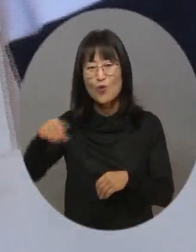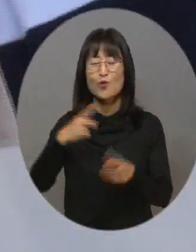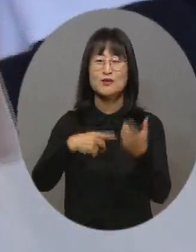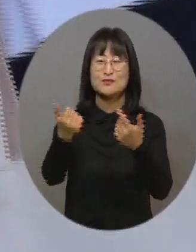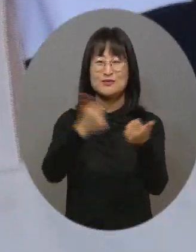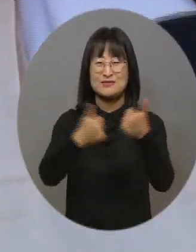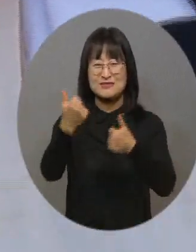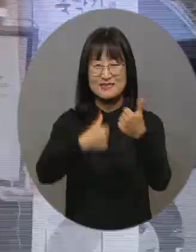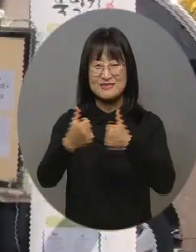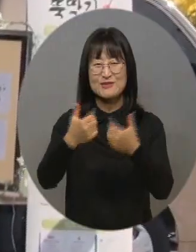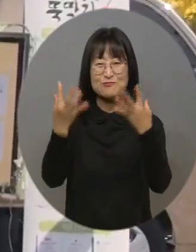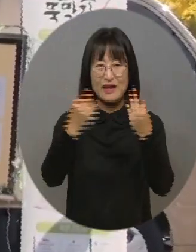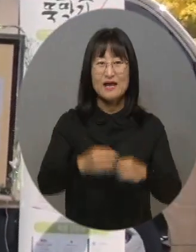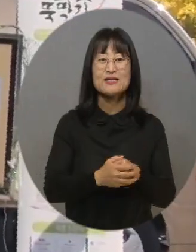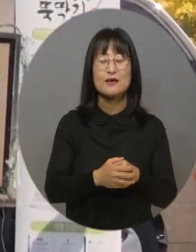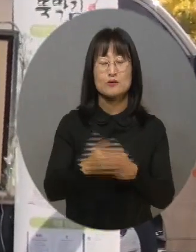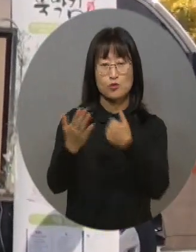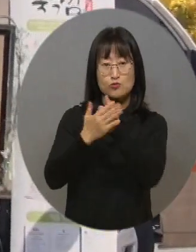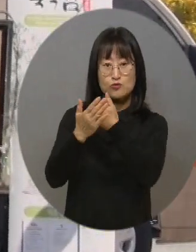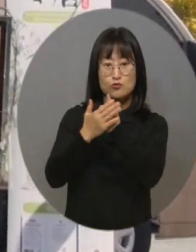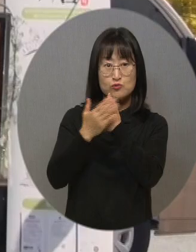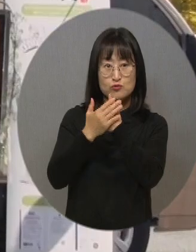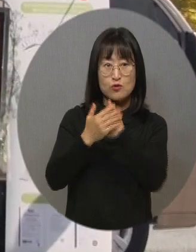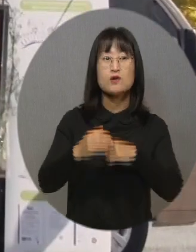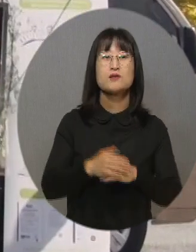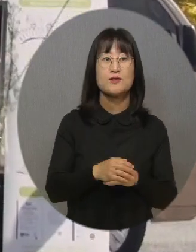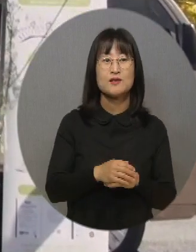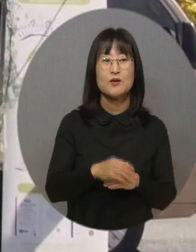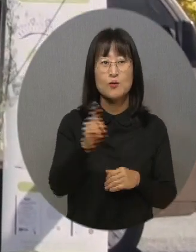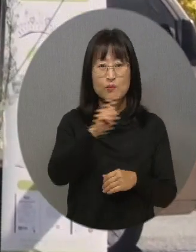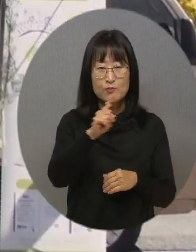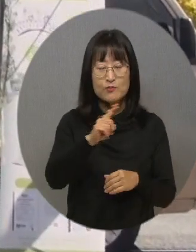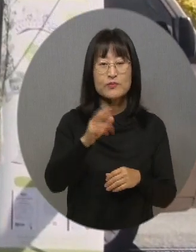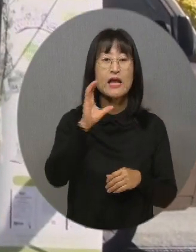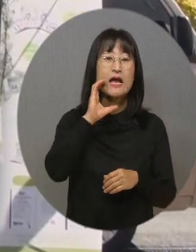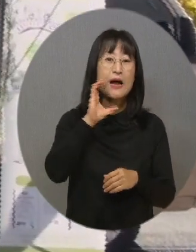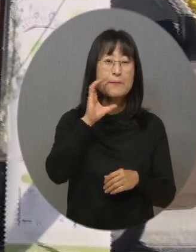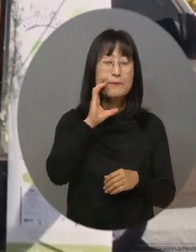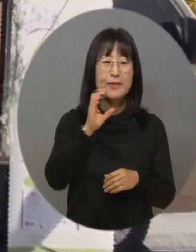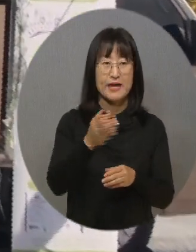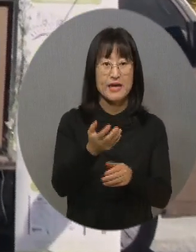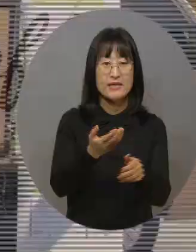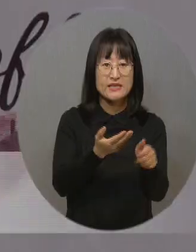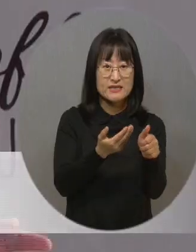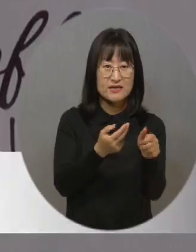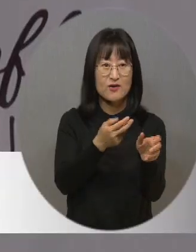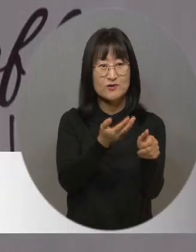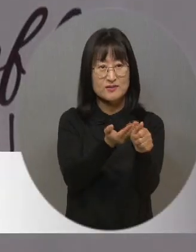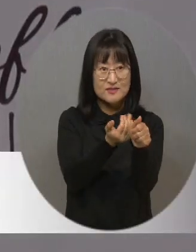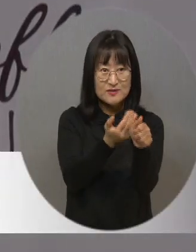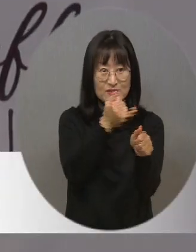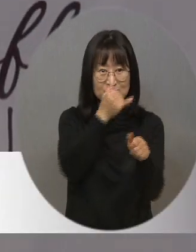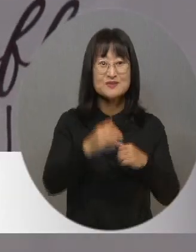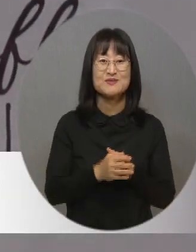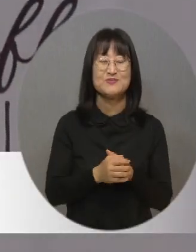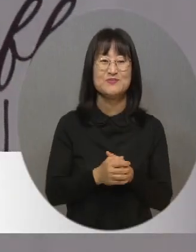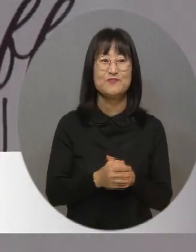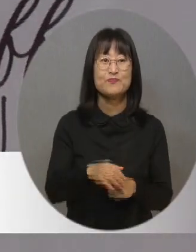후원으로 마련된 카페 트럭, 솔티카도 영업을 시작해 차 주문이 이어집니다.